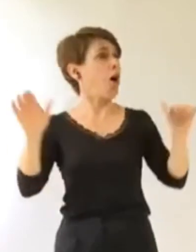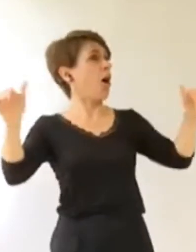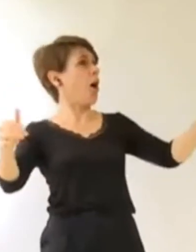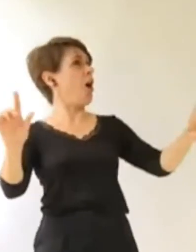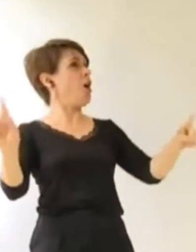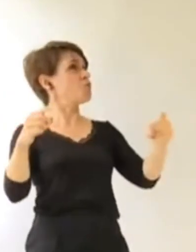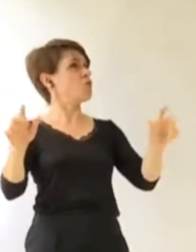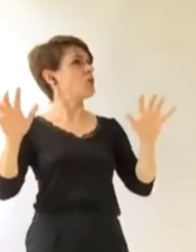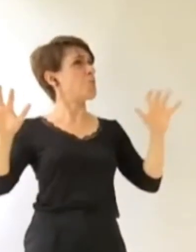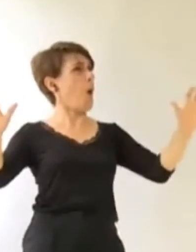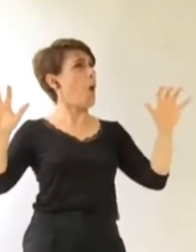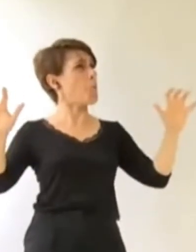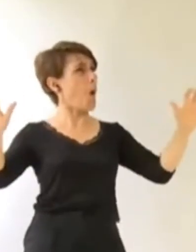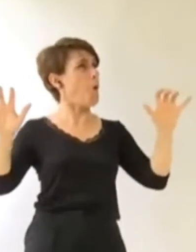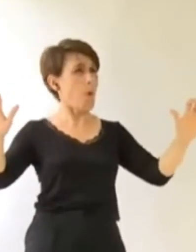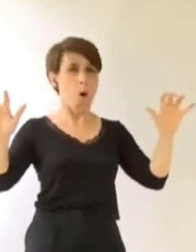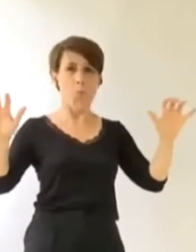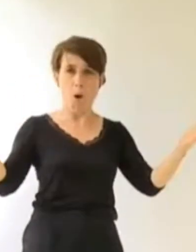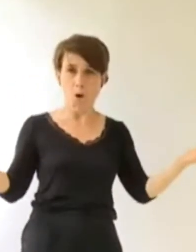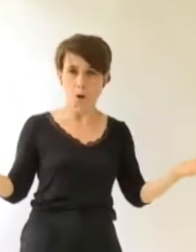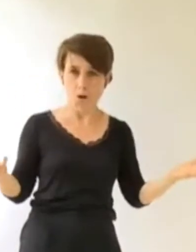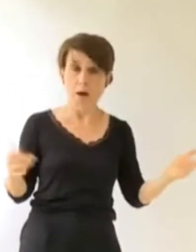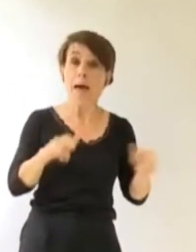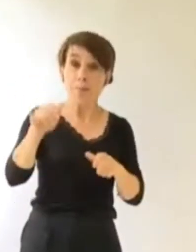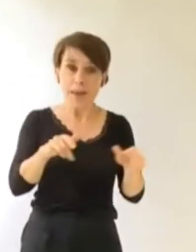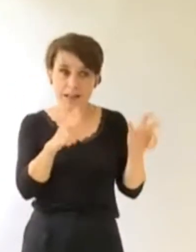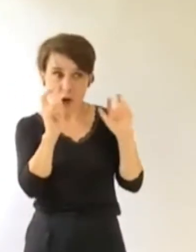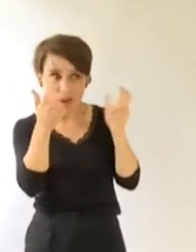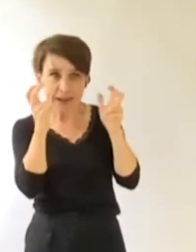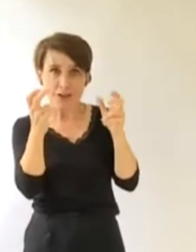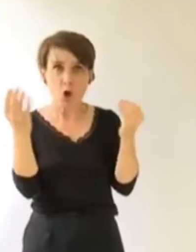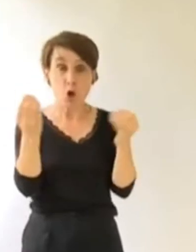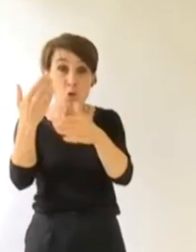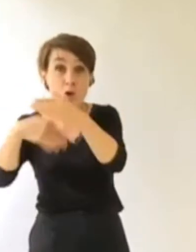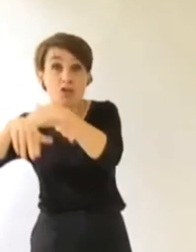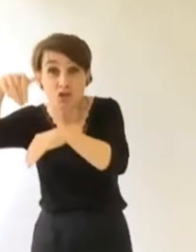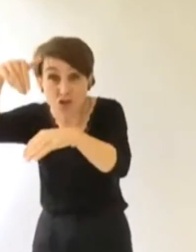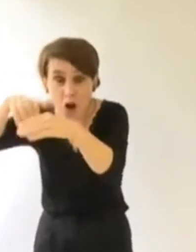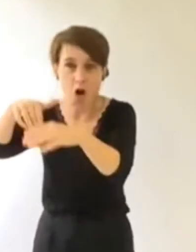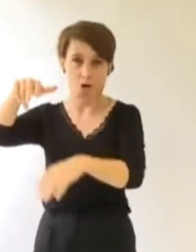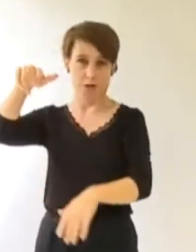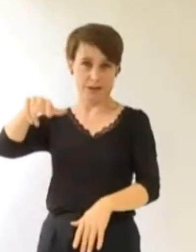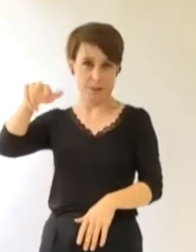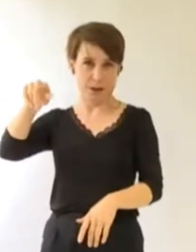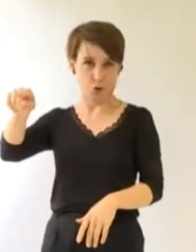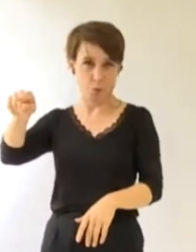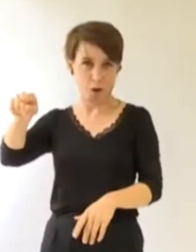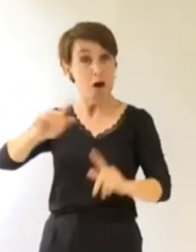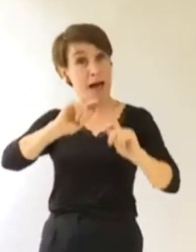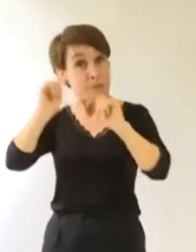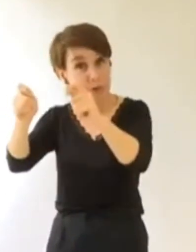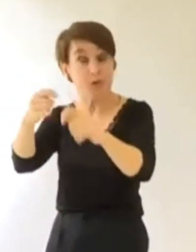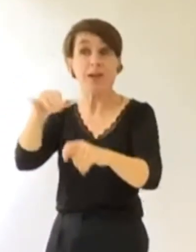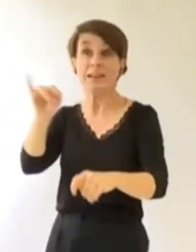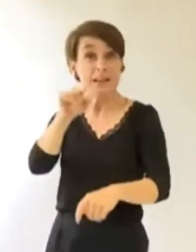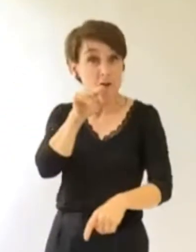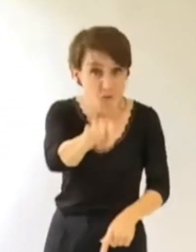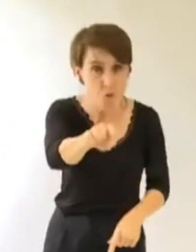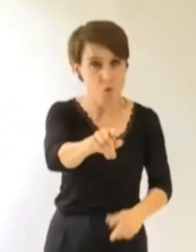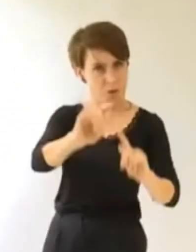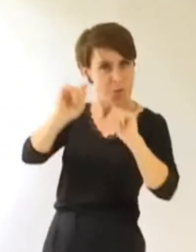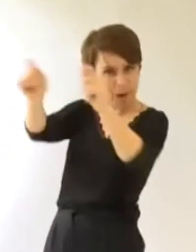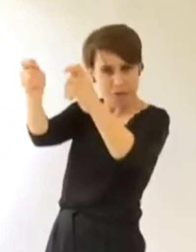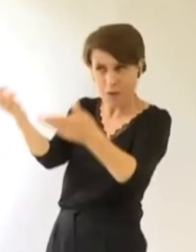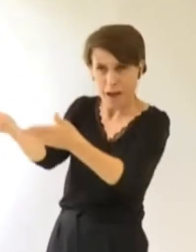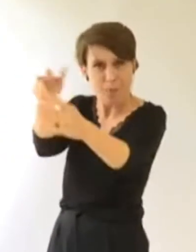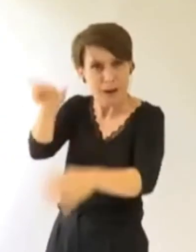les guetteurs sont dans les appartements, c'est-à-dire logés, affectés, attribués par vous ». Je pense que sur